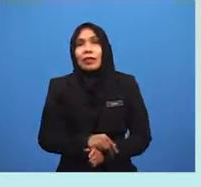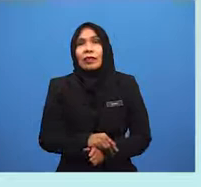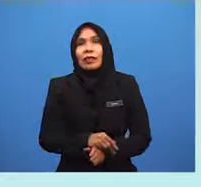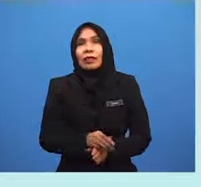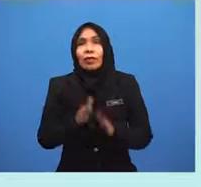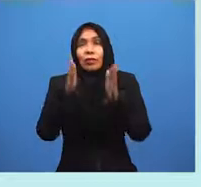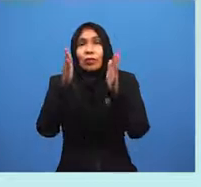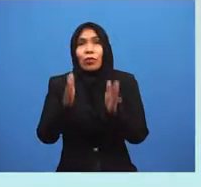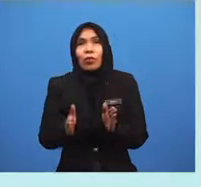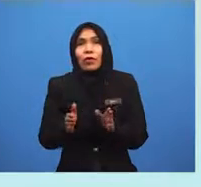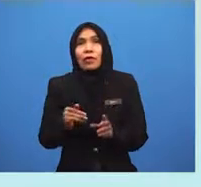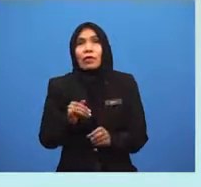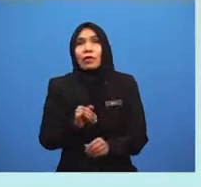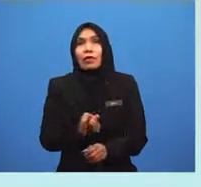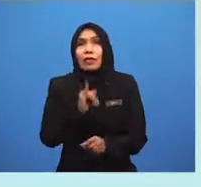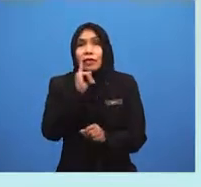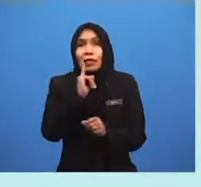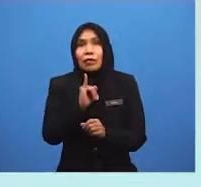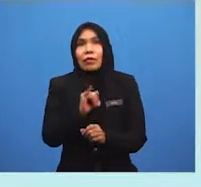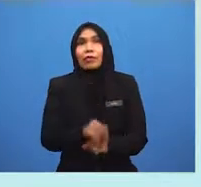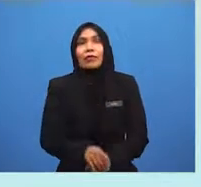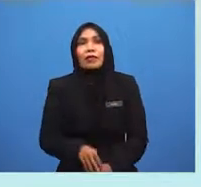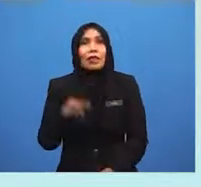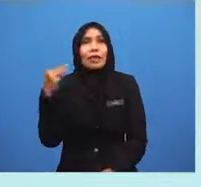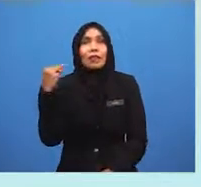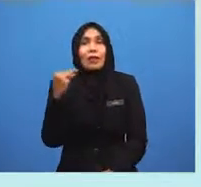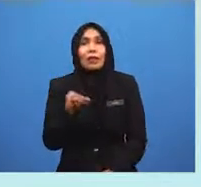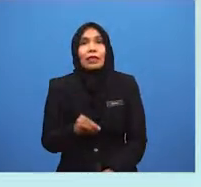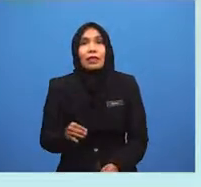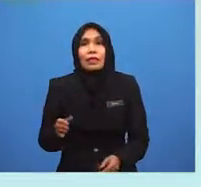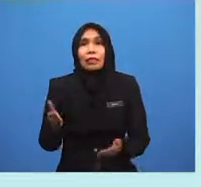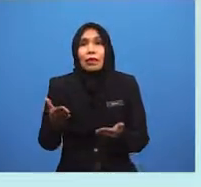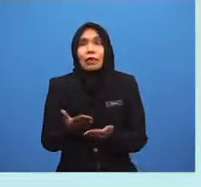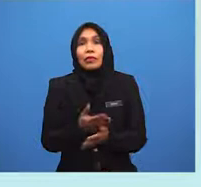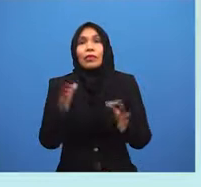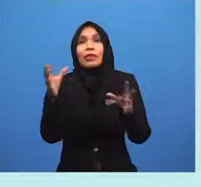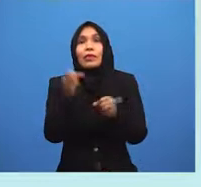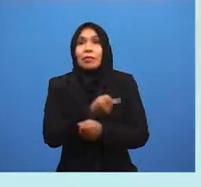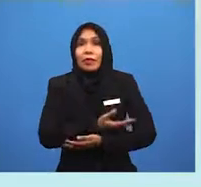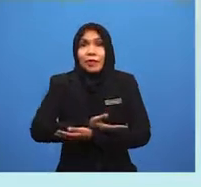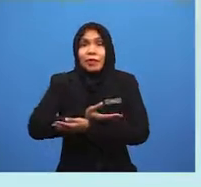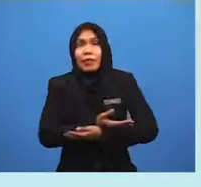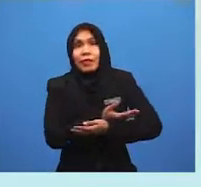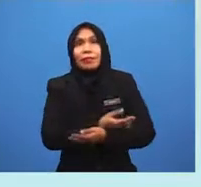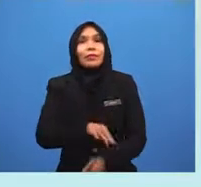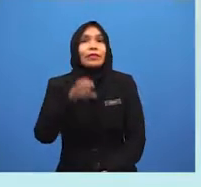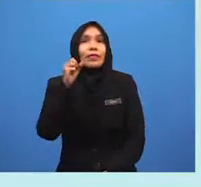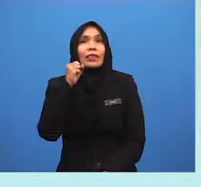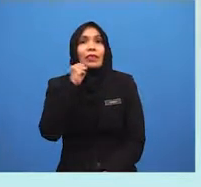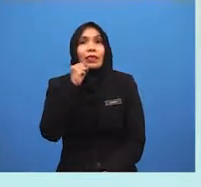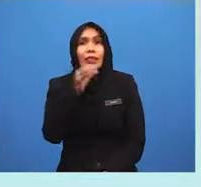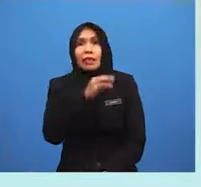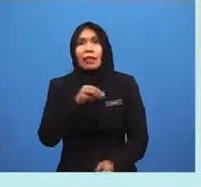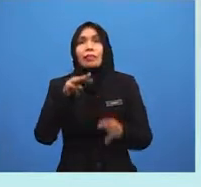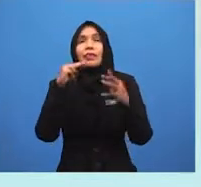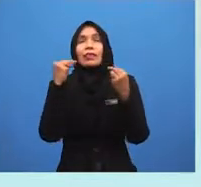Riang. Mereka baru mendapat cahaya mata. Sarah dan masyarakat setempat yang